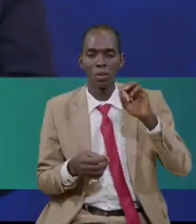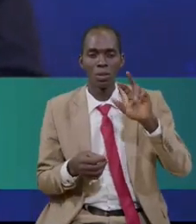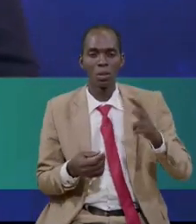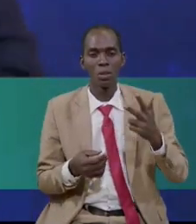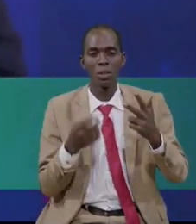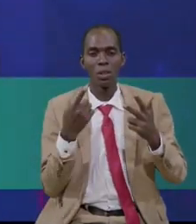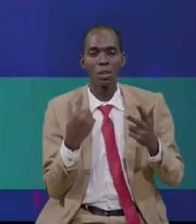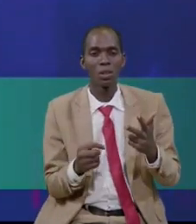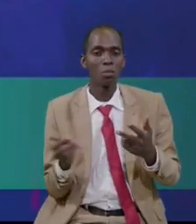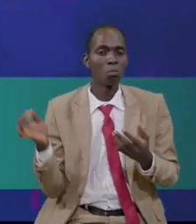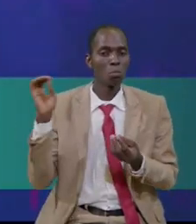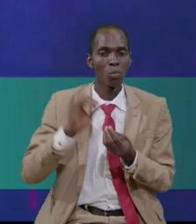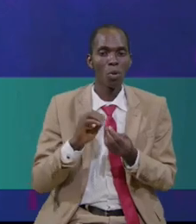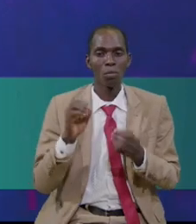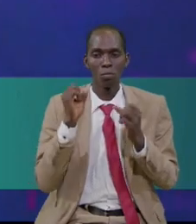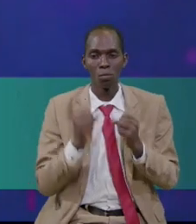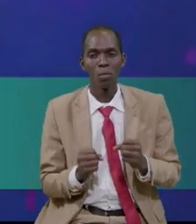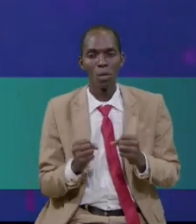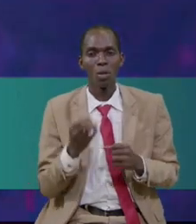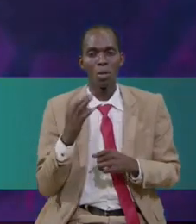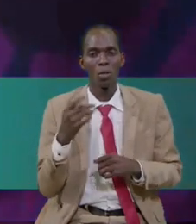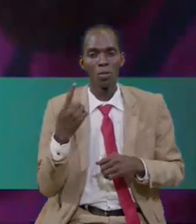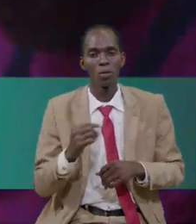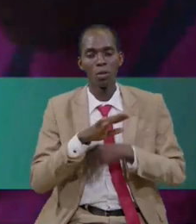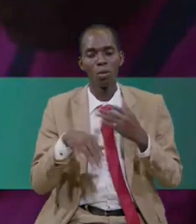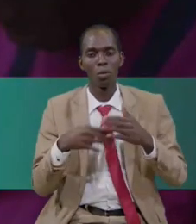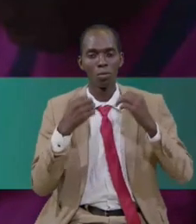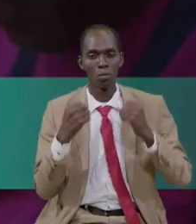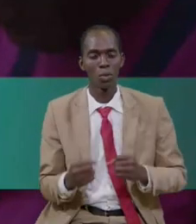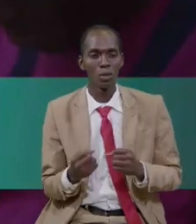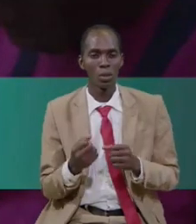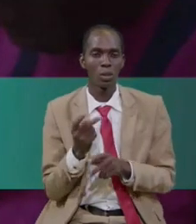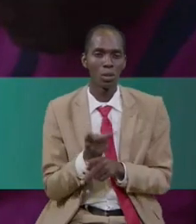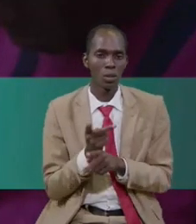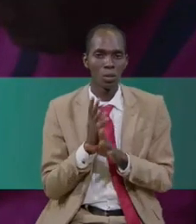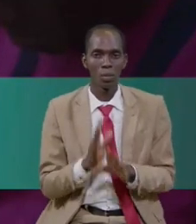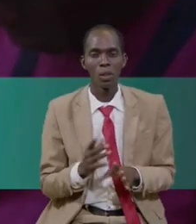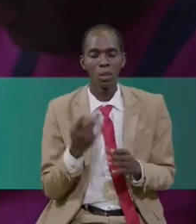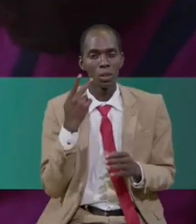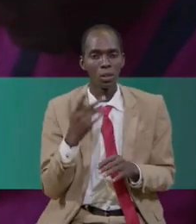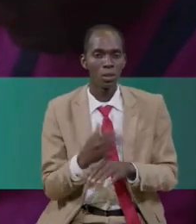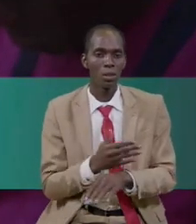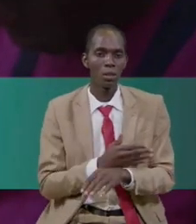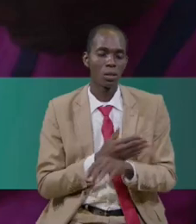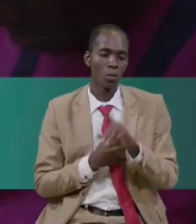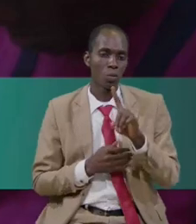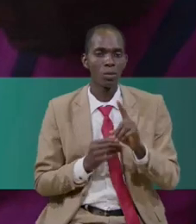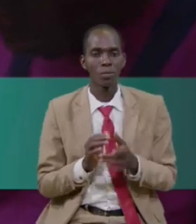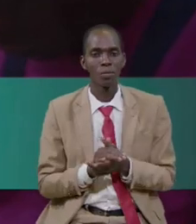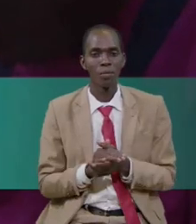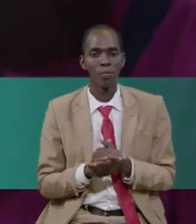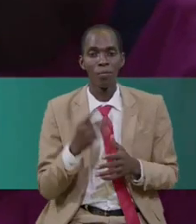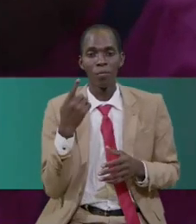du Tout-Puissant qui nous soutient. Voyons le premier élément dans cette première partie, la